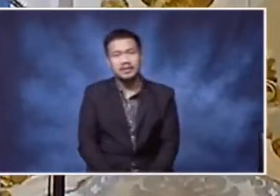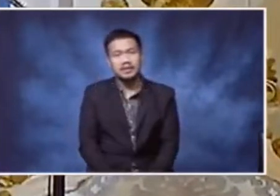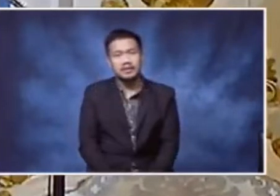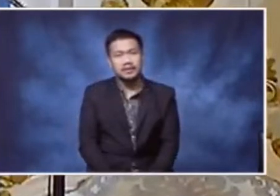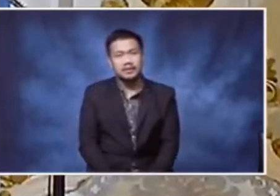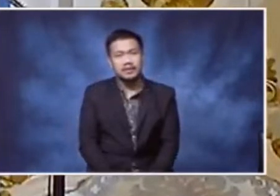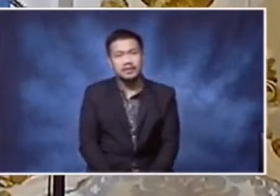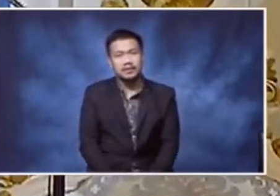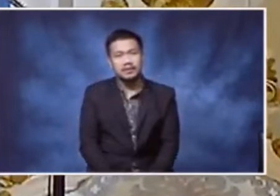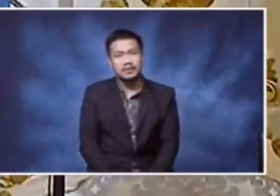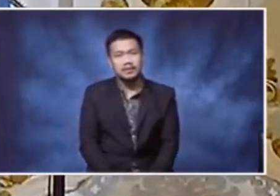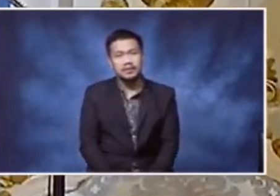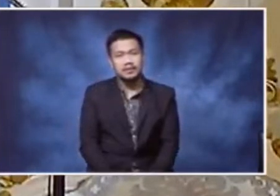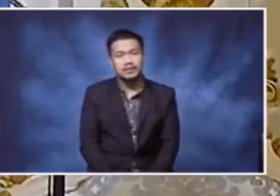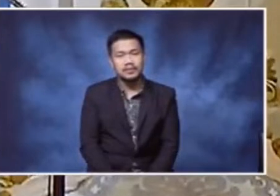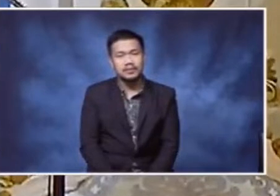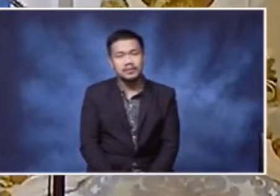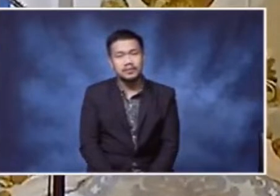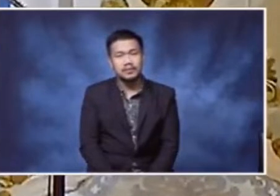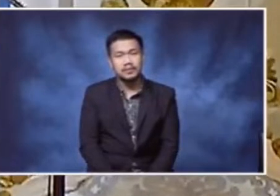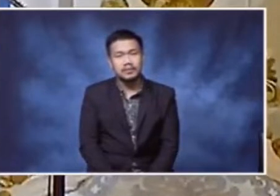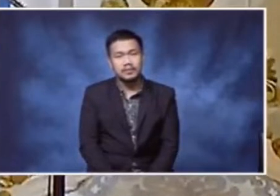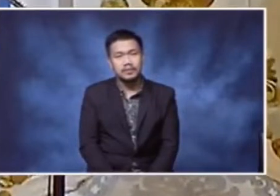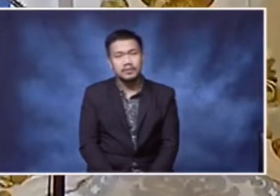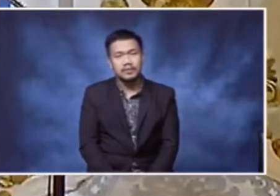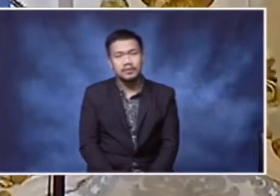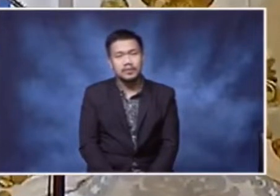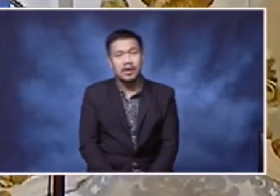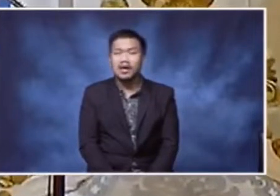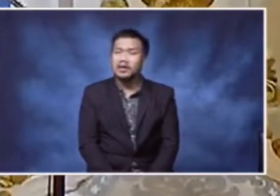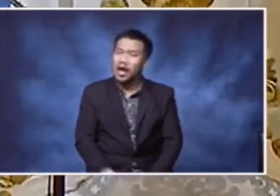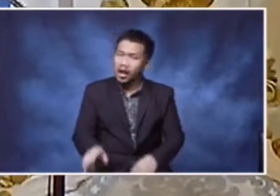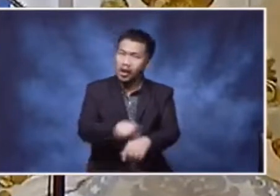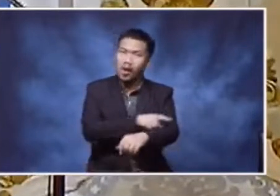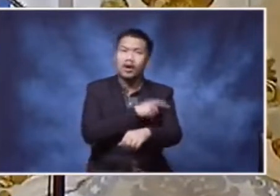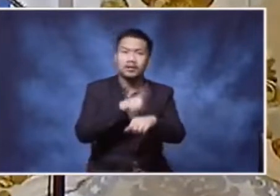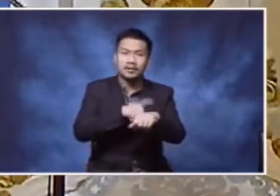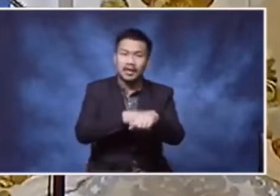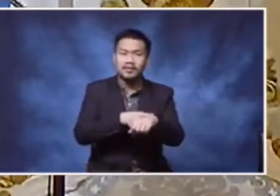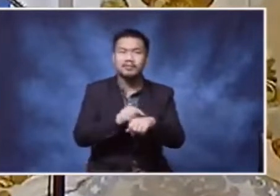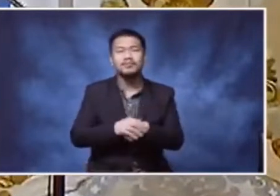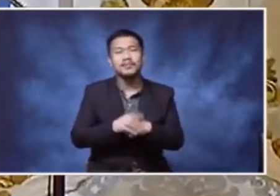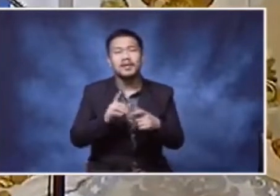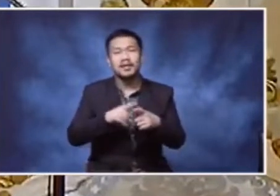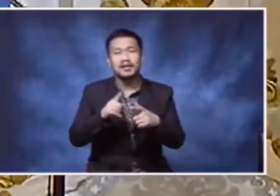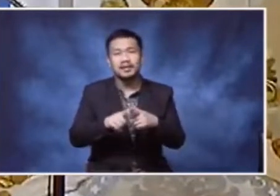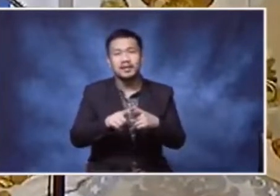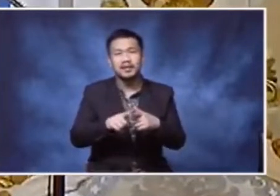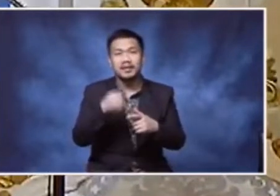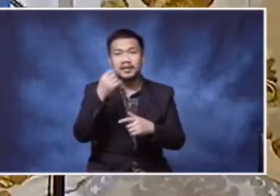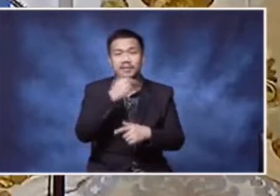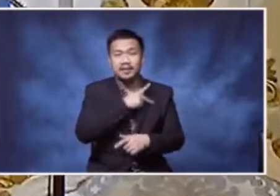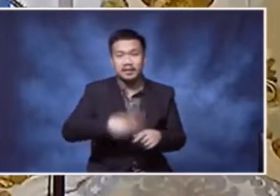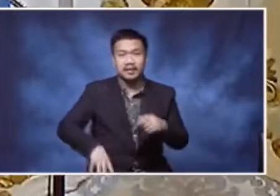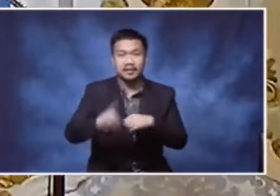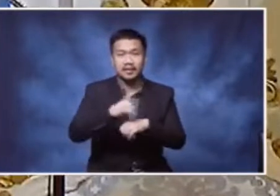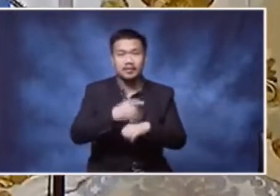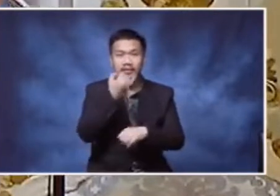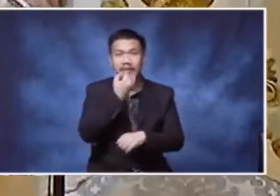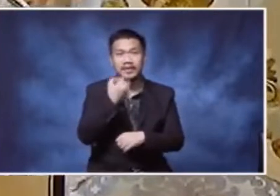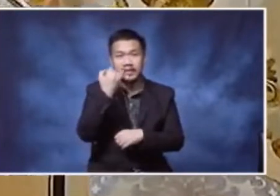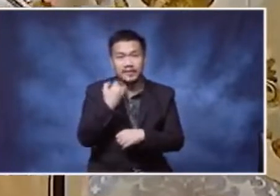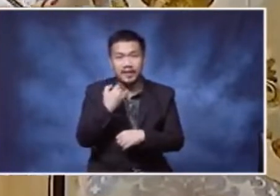nawala yung paghahari ng Israel nung sila'y matalo ng mga Babylonians noong 586 BC.